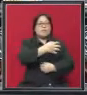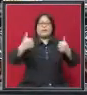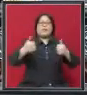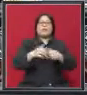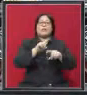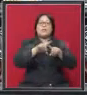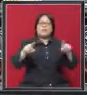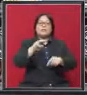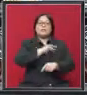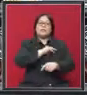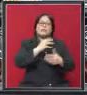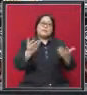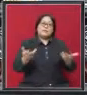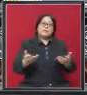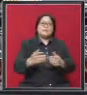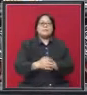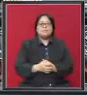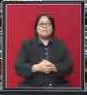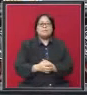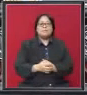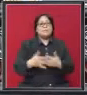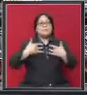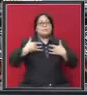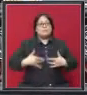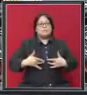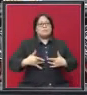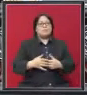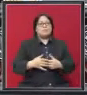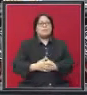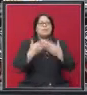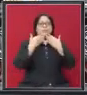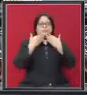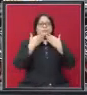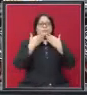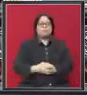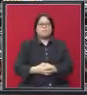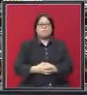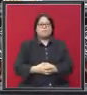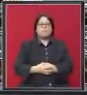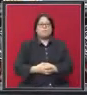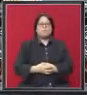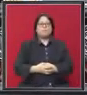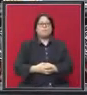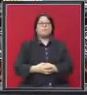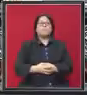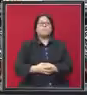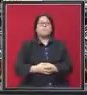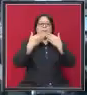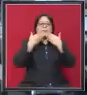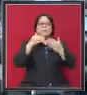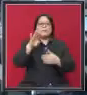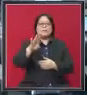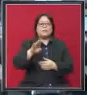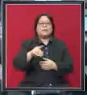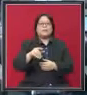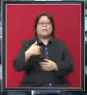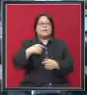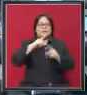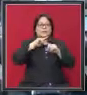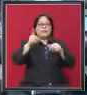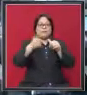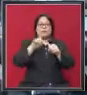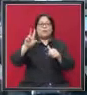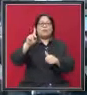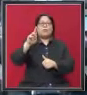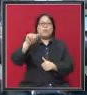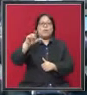health. Tetapi Menteri nampaknya mengecewakan. Terima kasih. Terima kasih Yang Berhormat Kuala Selangor. Biasa jawab dulu